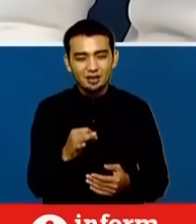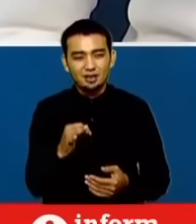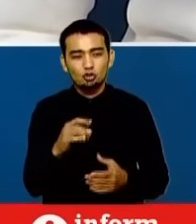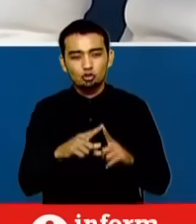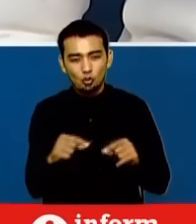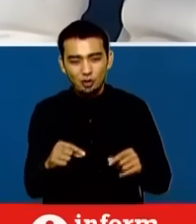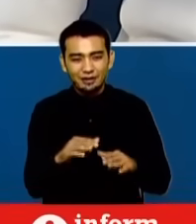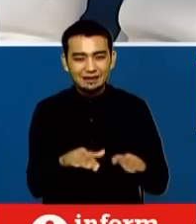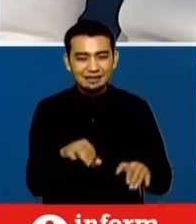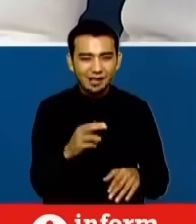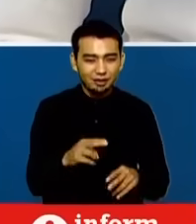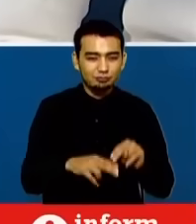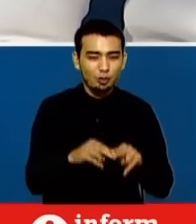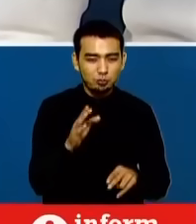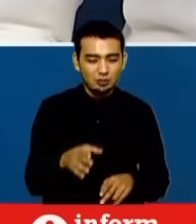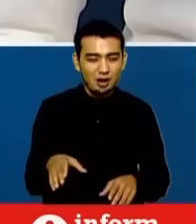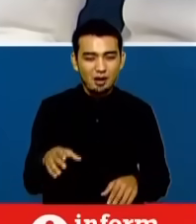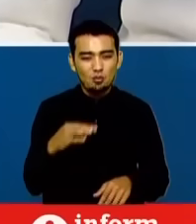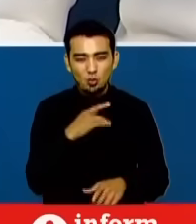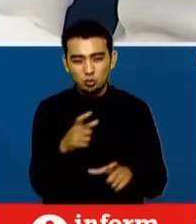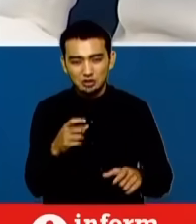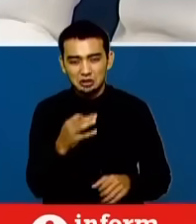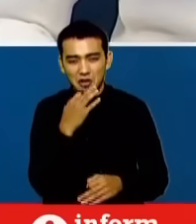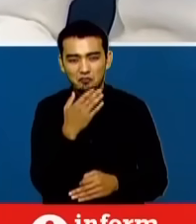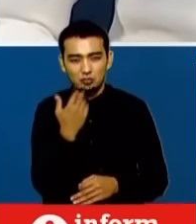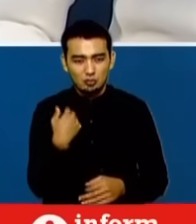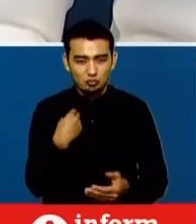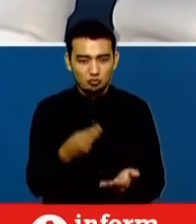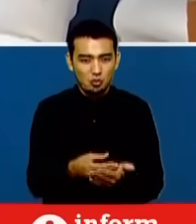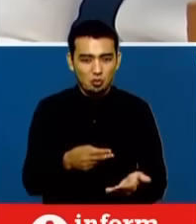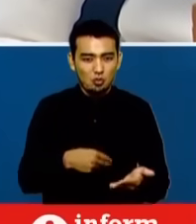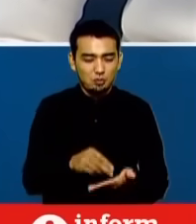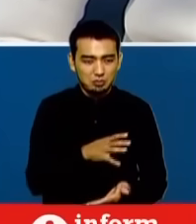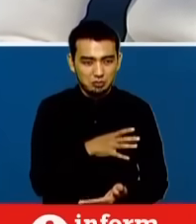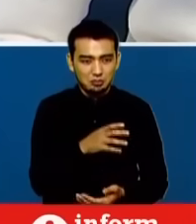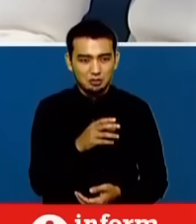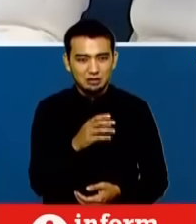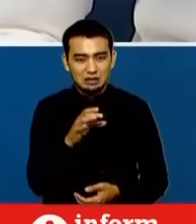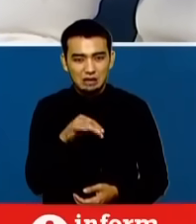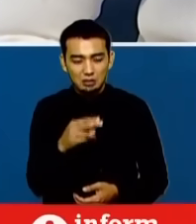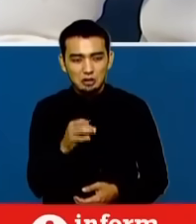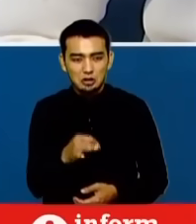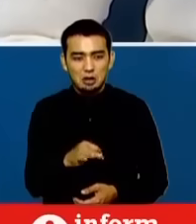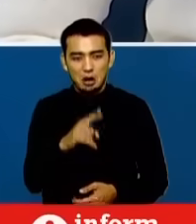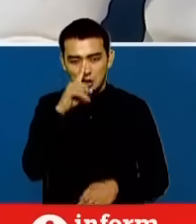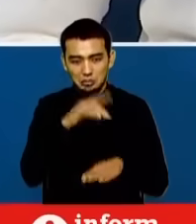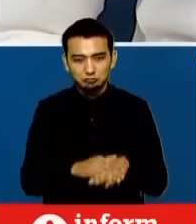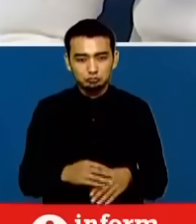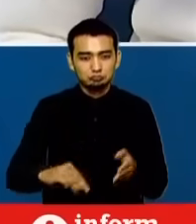жоспары көпшіліктің көңілінен шыға қоймапты. Өйткені қымбатқа сатып алған көлік жайымызды әкімдік өкілдері арзан